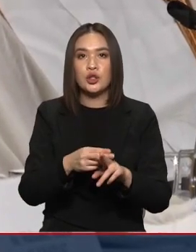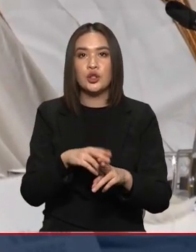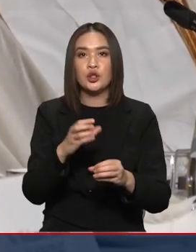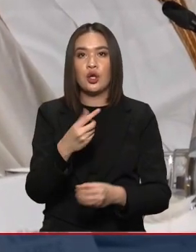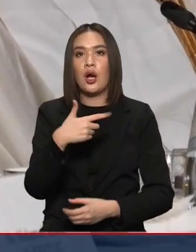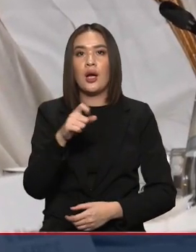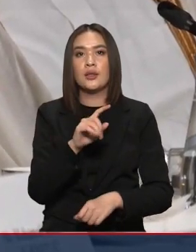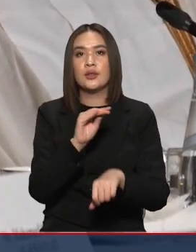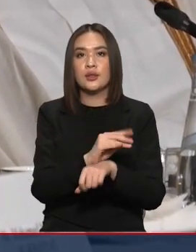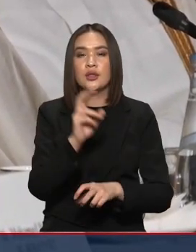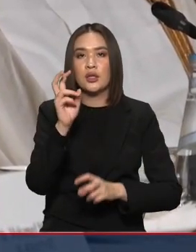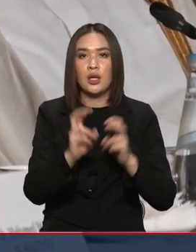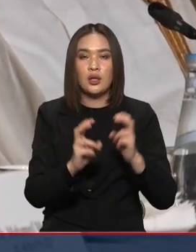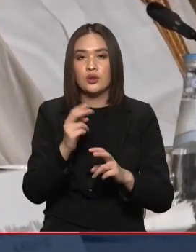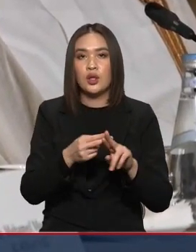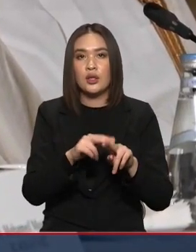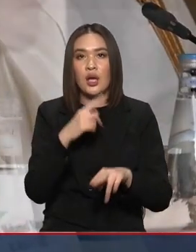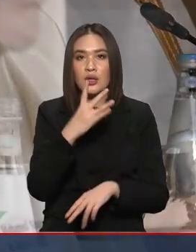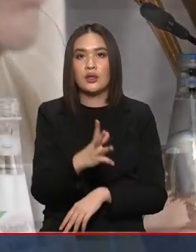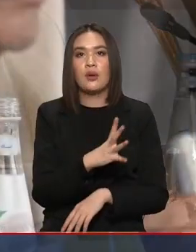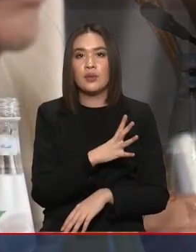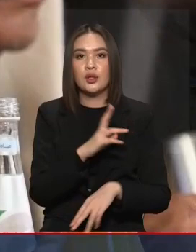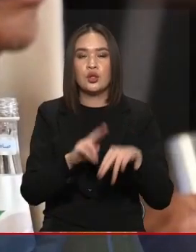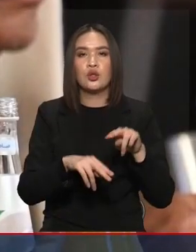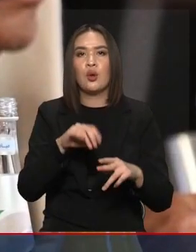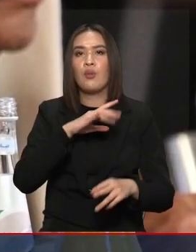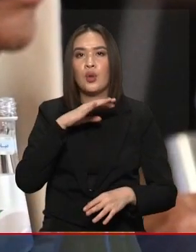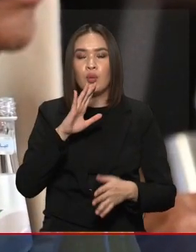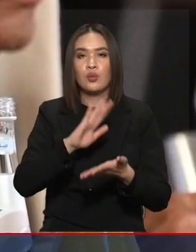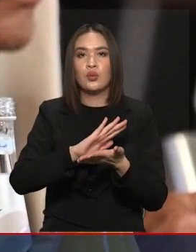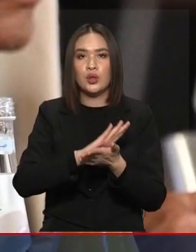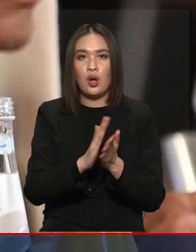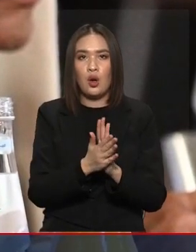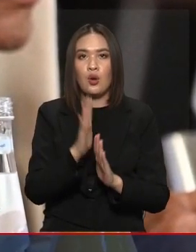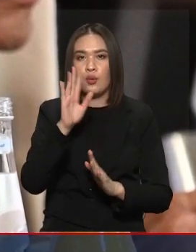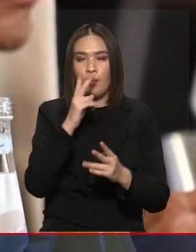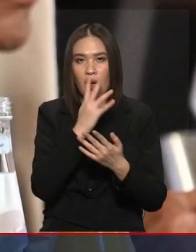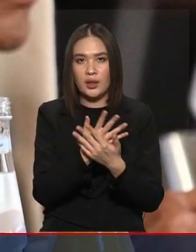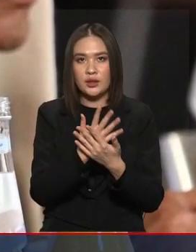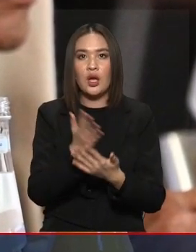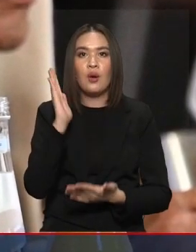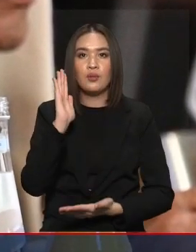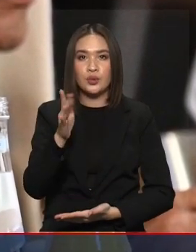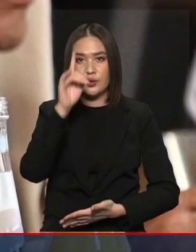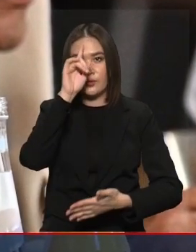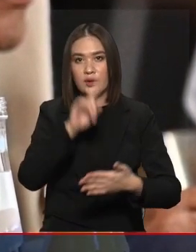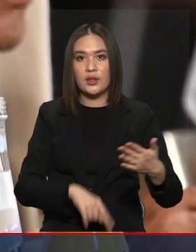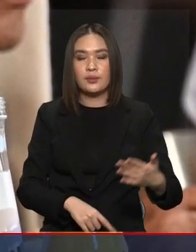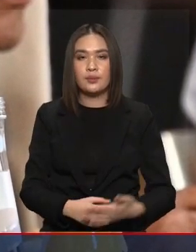өңдеу зауытын салуға қатысты келіссөздер көп ұзамай нақты нәтиже беретініне сенім білдірді.